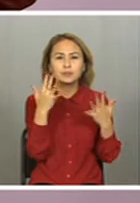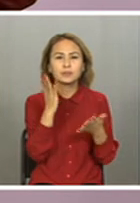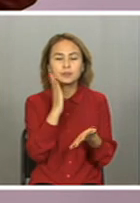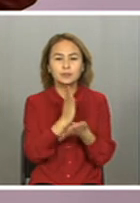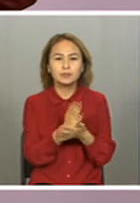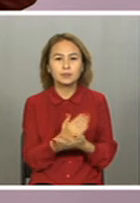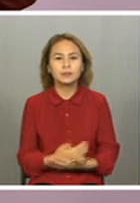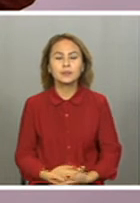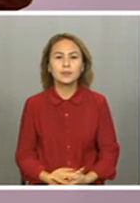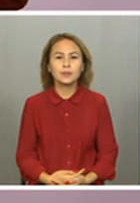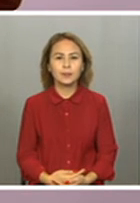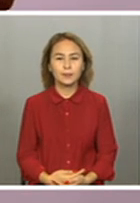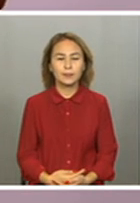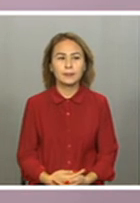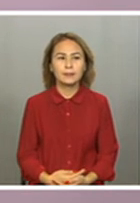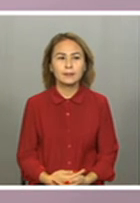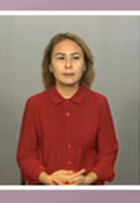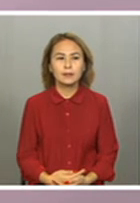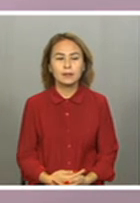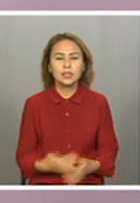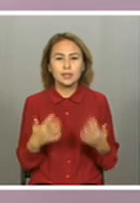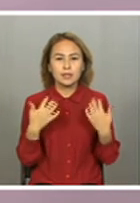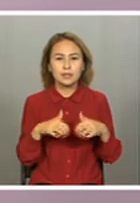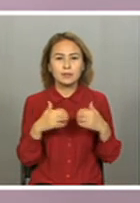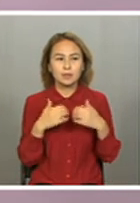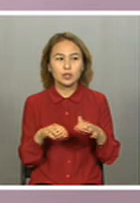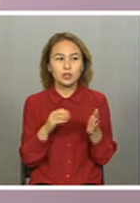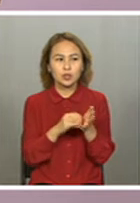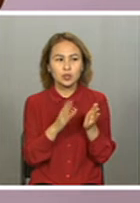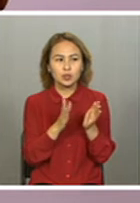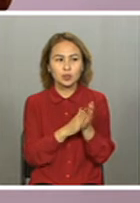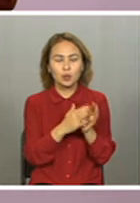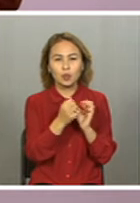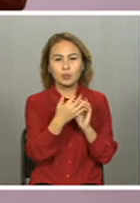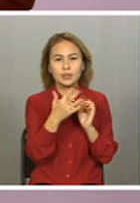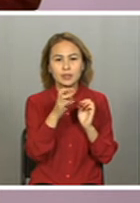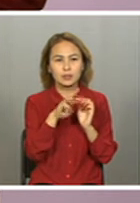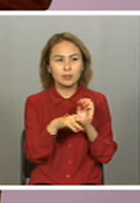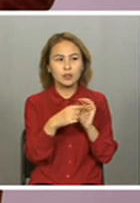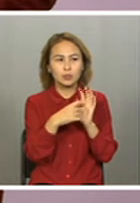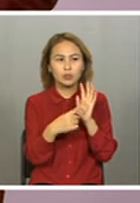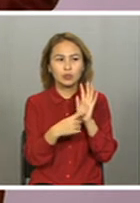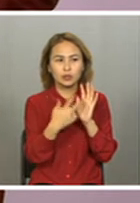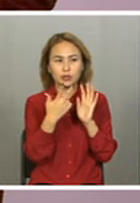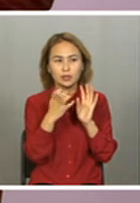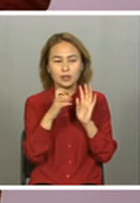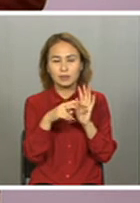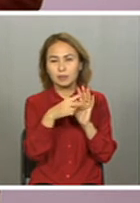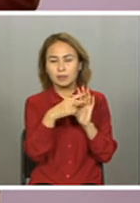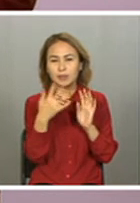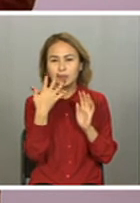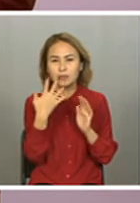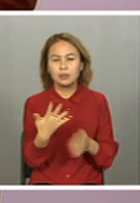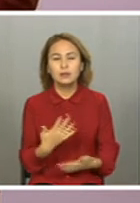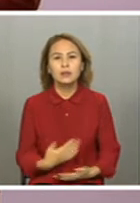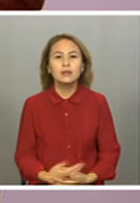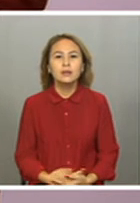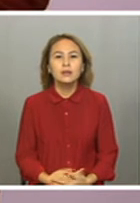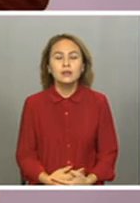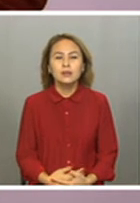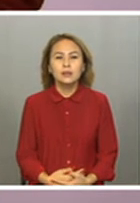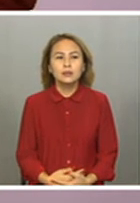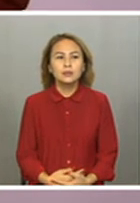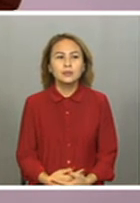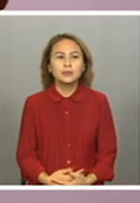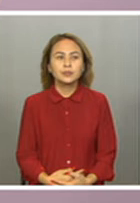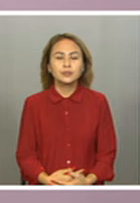бөлінді? Есептің шешуі. 15 сантиметр мен 3 сантиметрдің бөліндісінің мәні